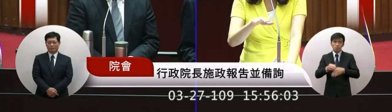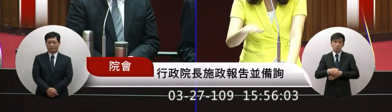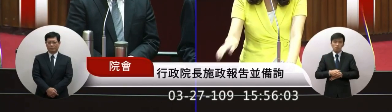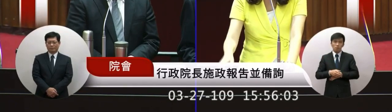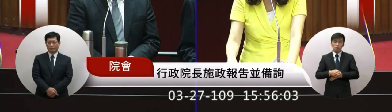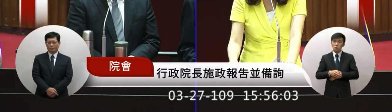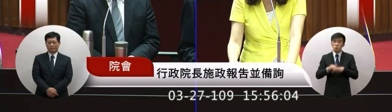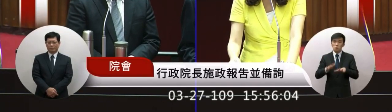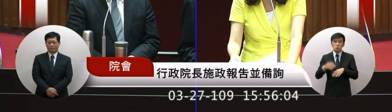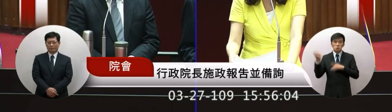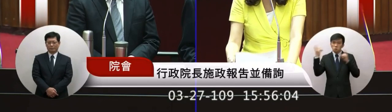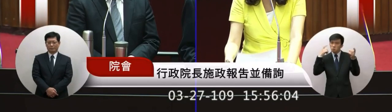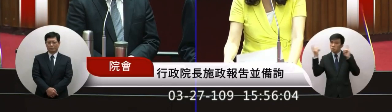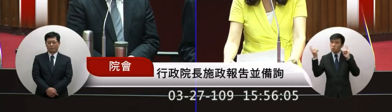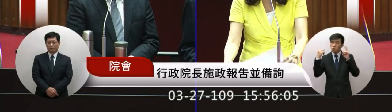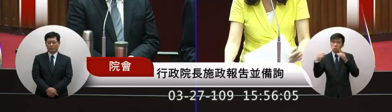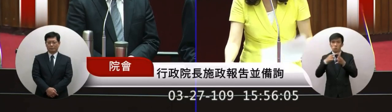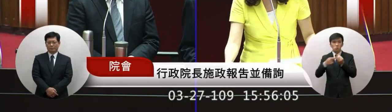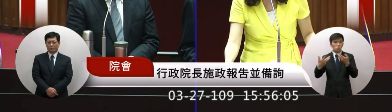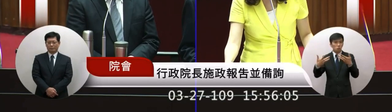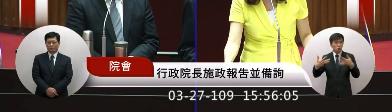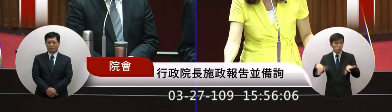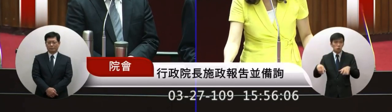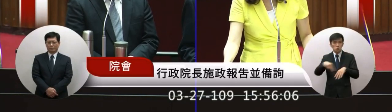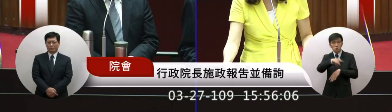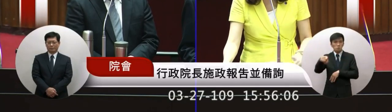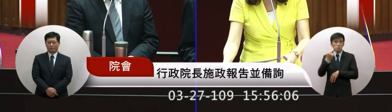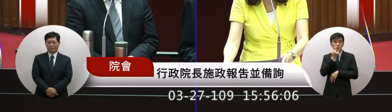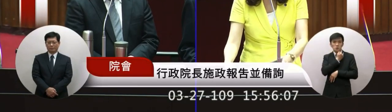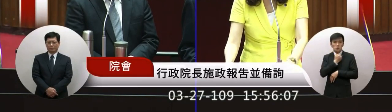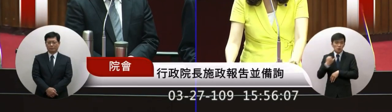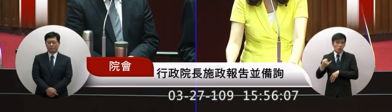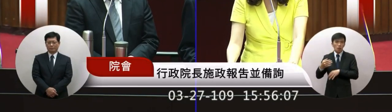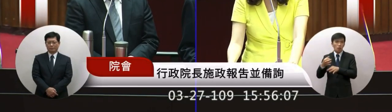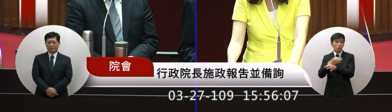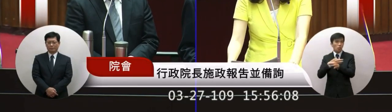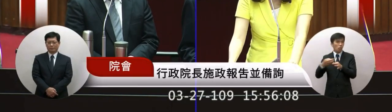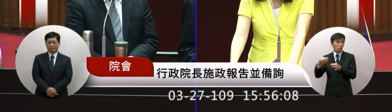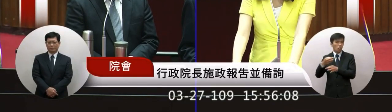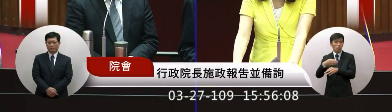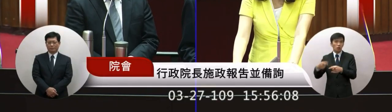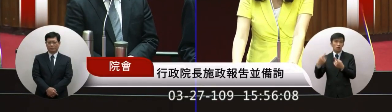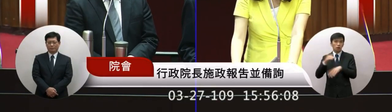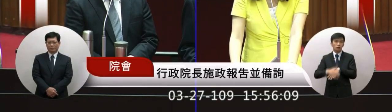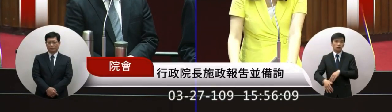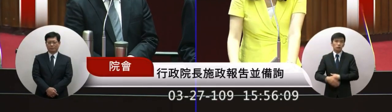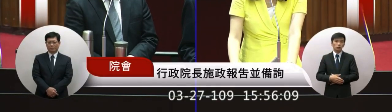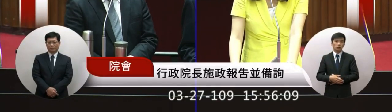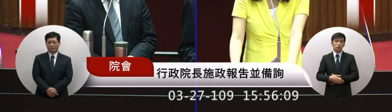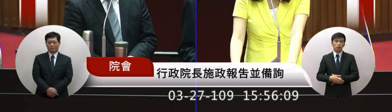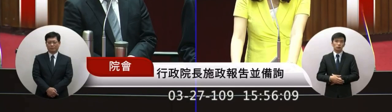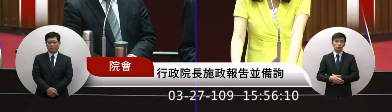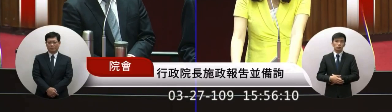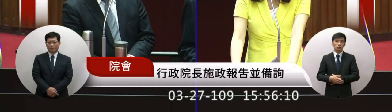道的就已经有这么多面临锻炼的一个危机了。接下来院长，我们再看，